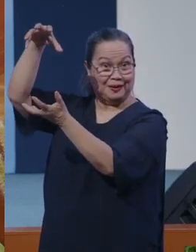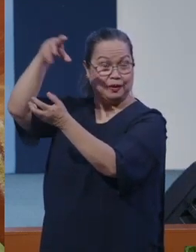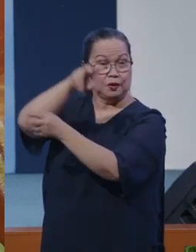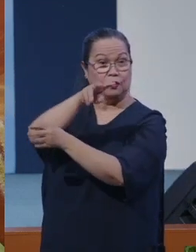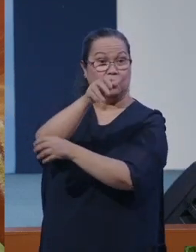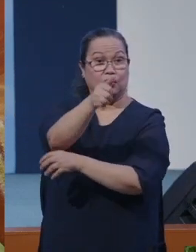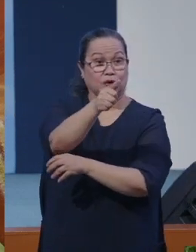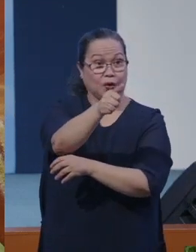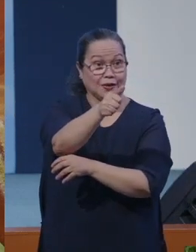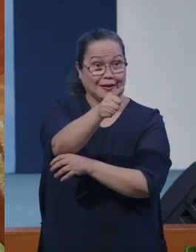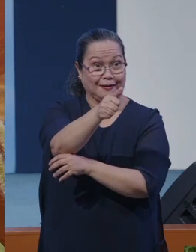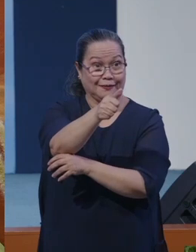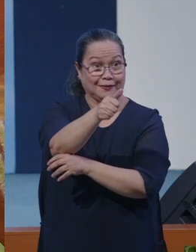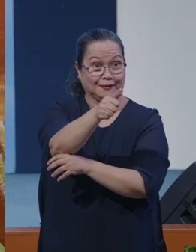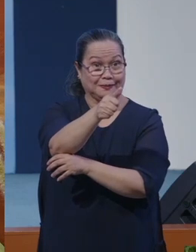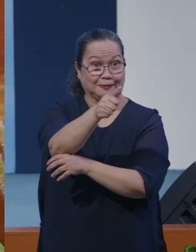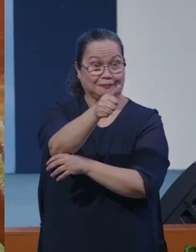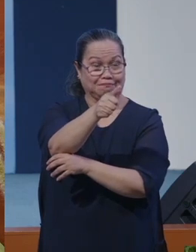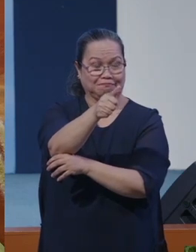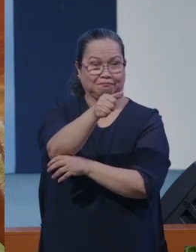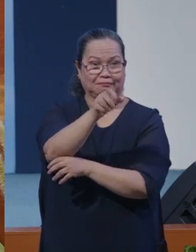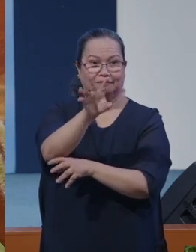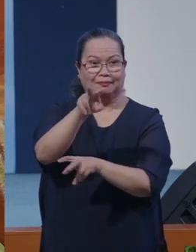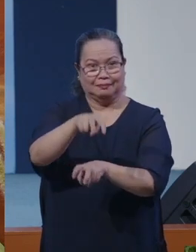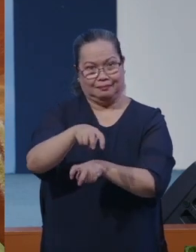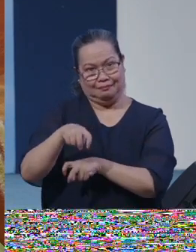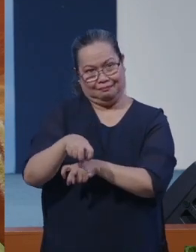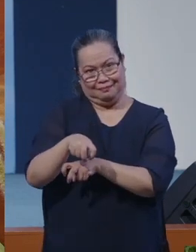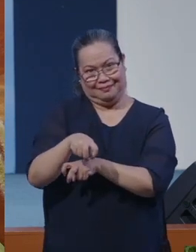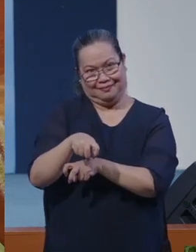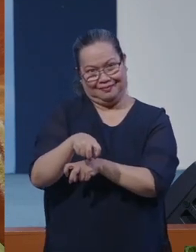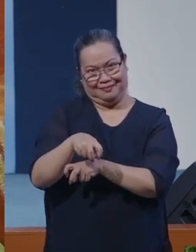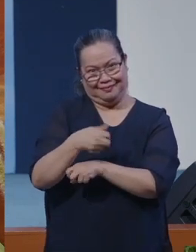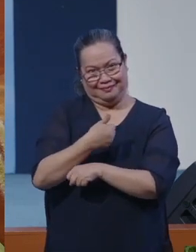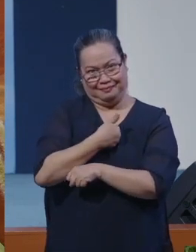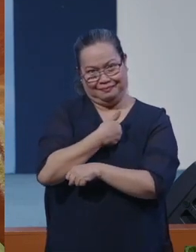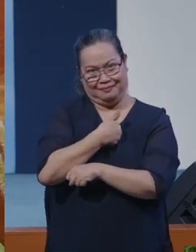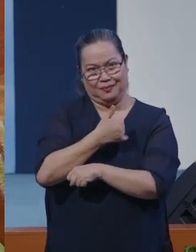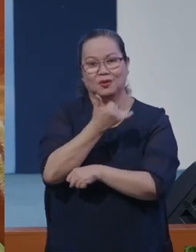yourselves, masama din po yung for yourselves.